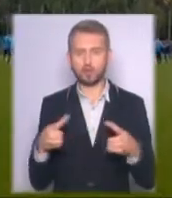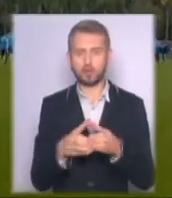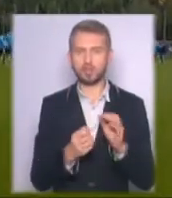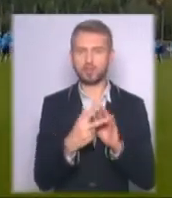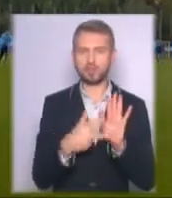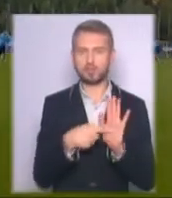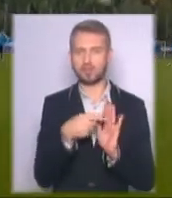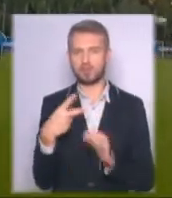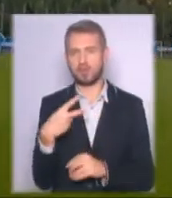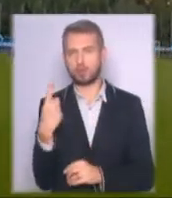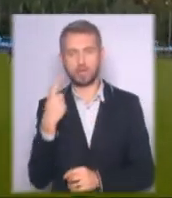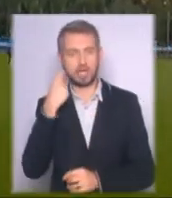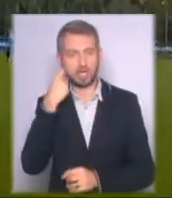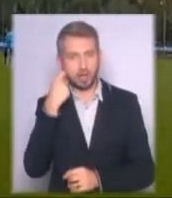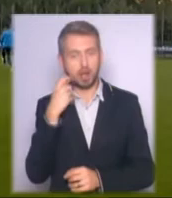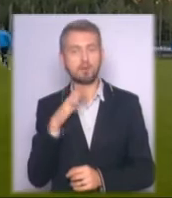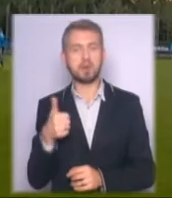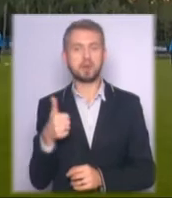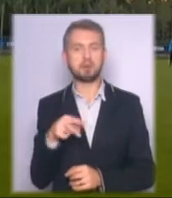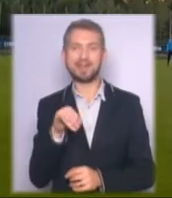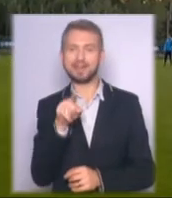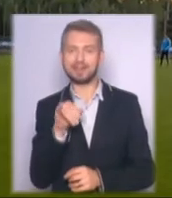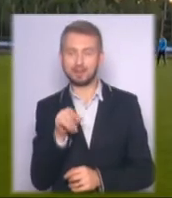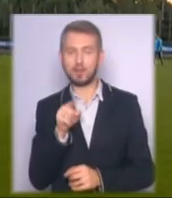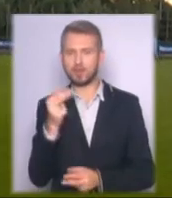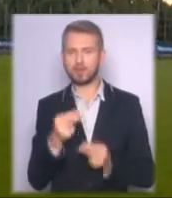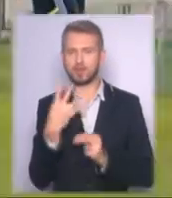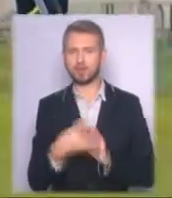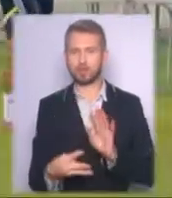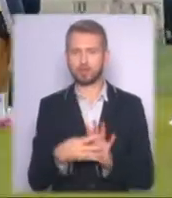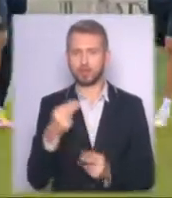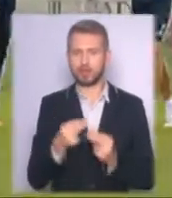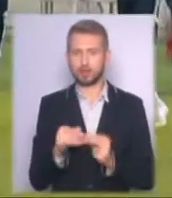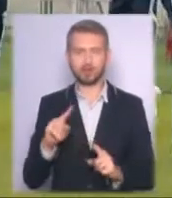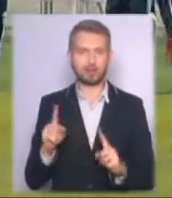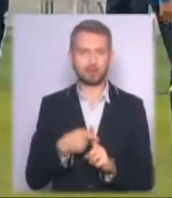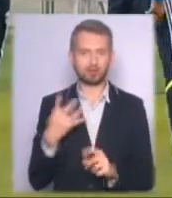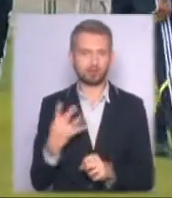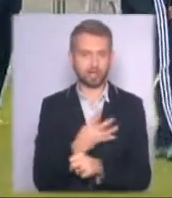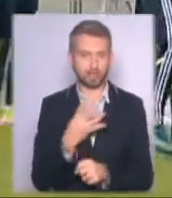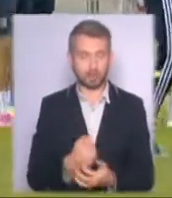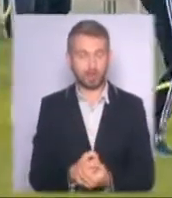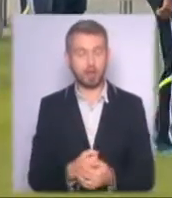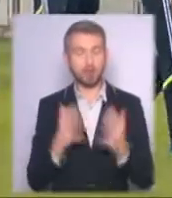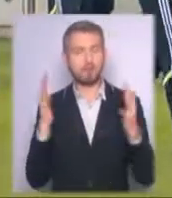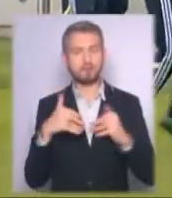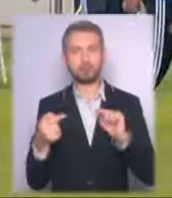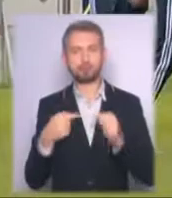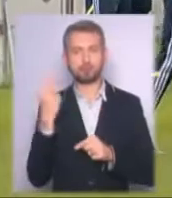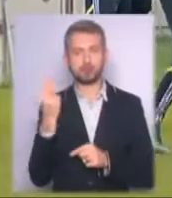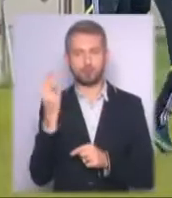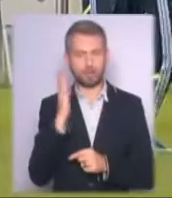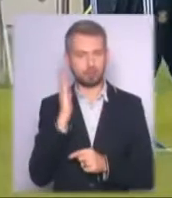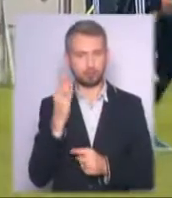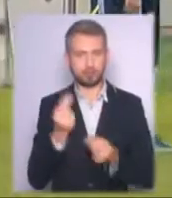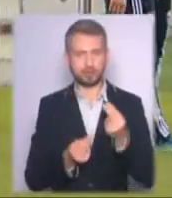18 до 21 року. У прем'єр-лізі він відіграв 49 ігор і забив 4 м'ячі. Матчі проти Словенії будуть